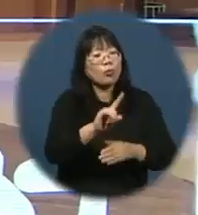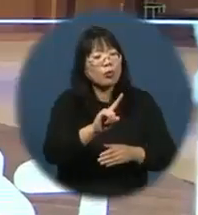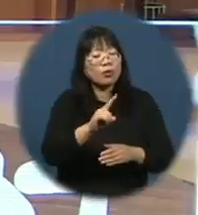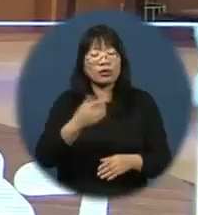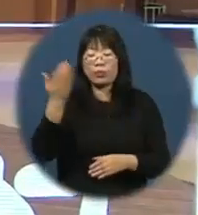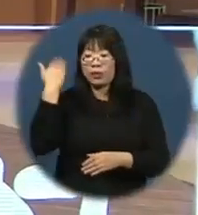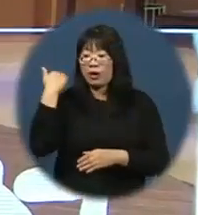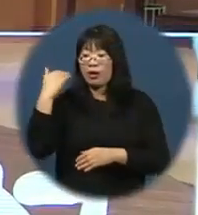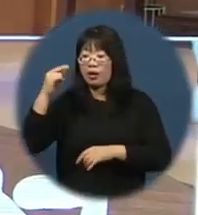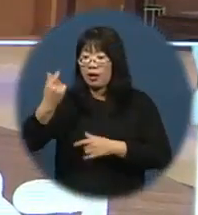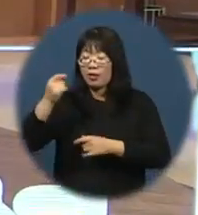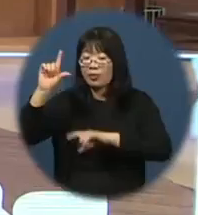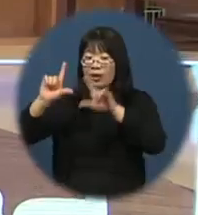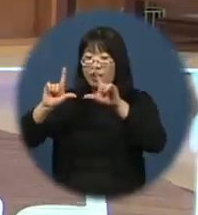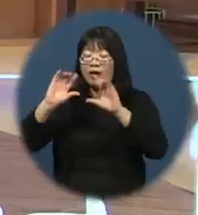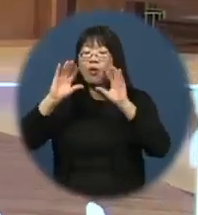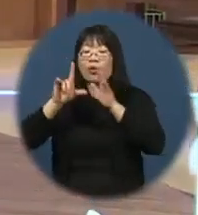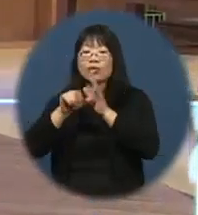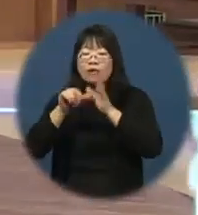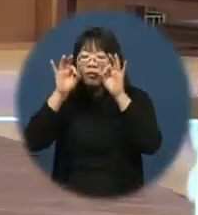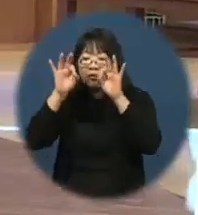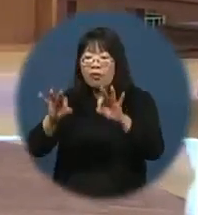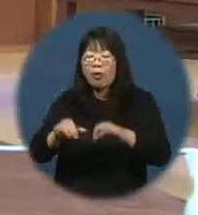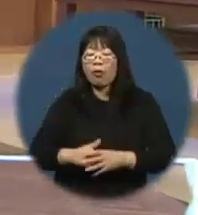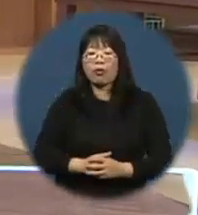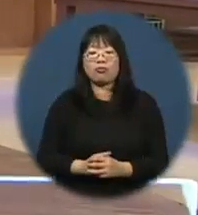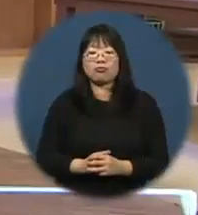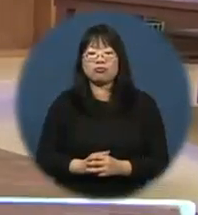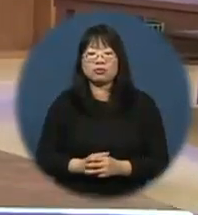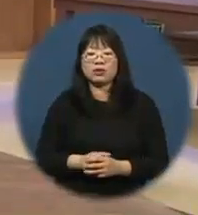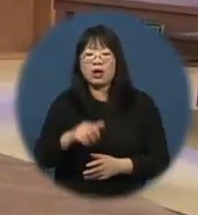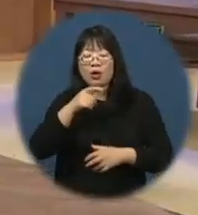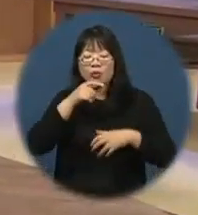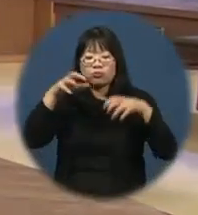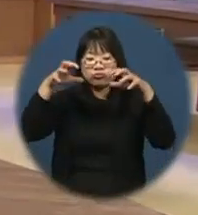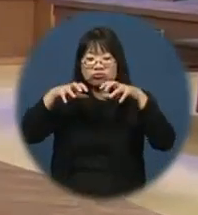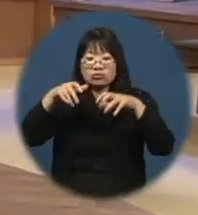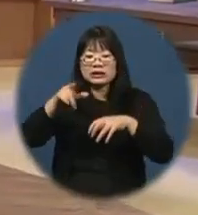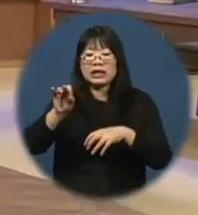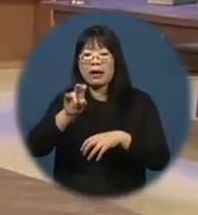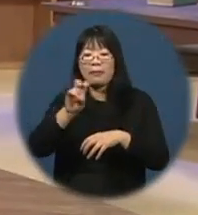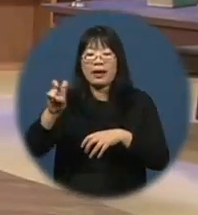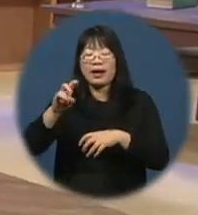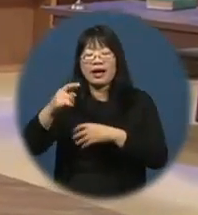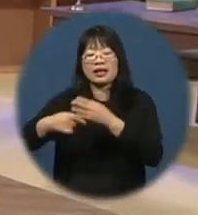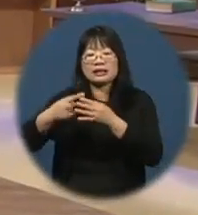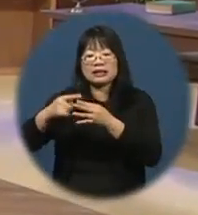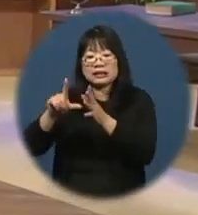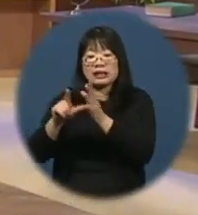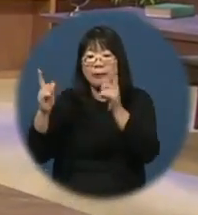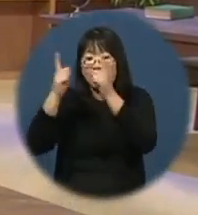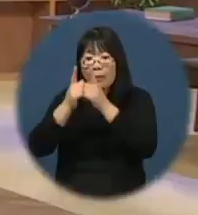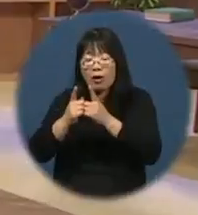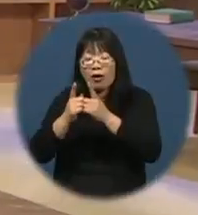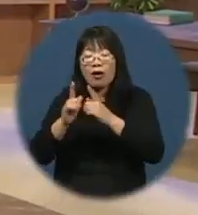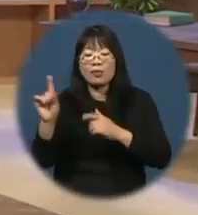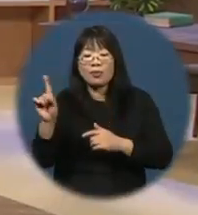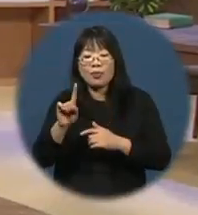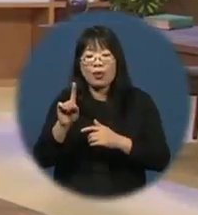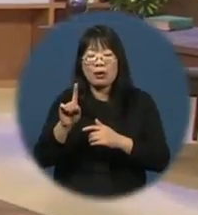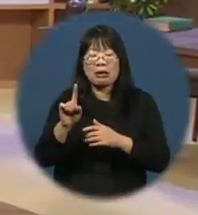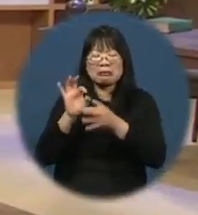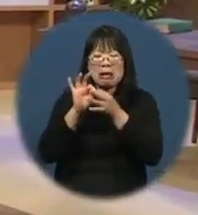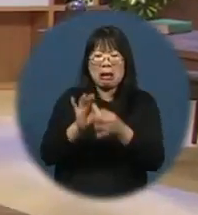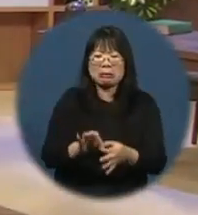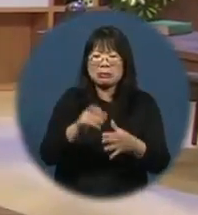막 그런 현상들을 제가 어렸을 때만 하더라도 장마철이면은 아주 그 뭐